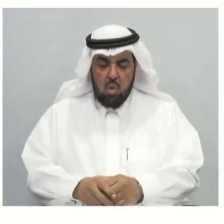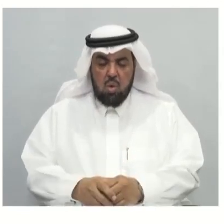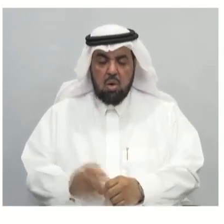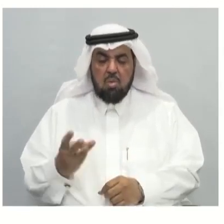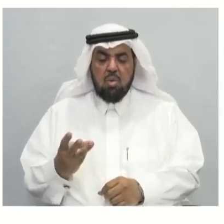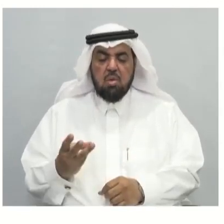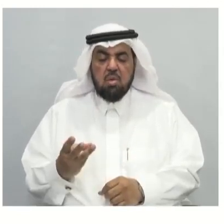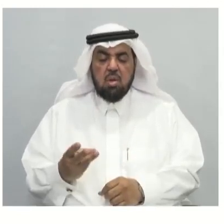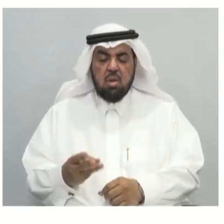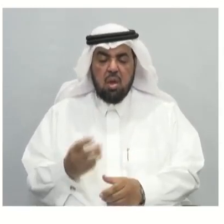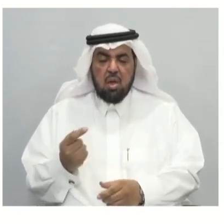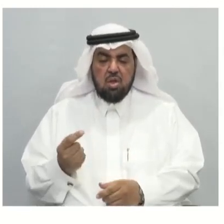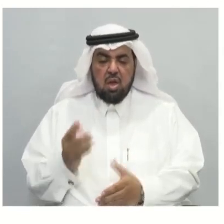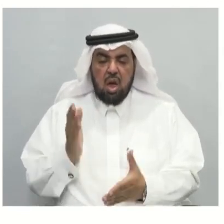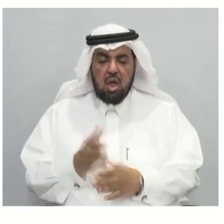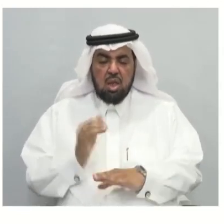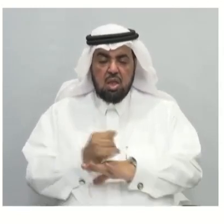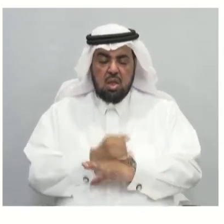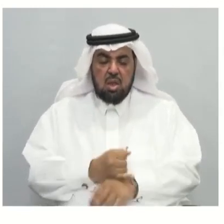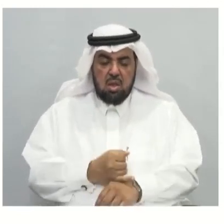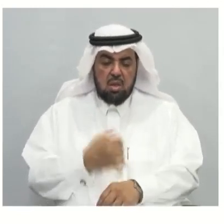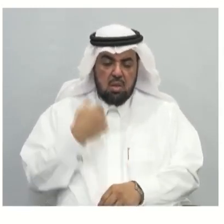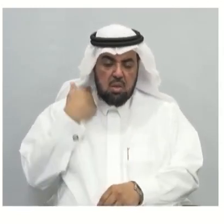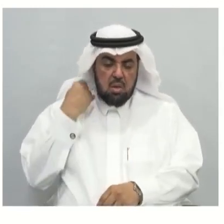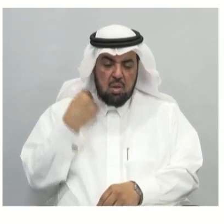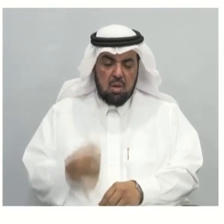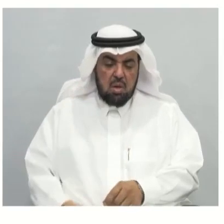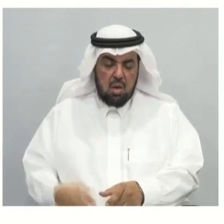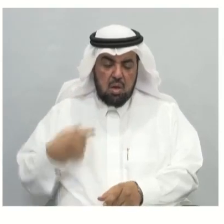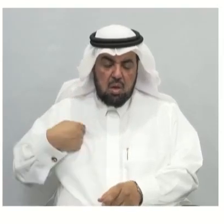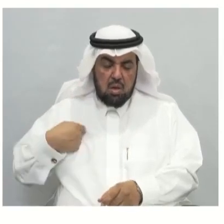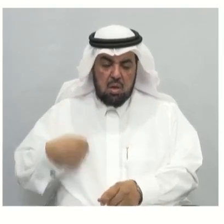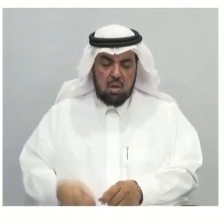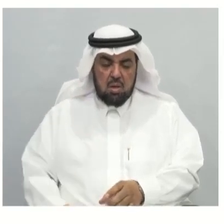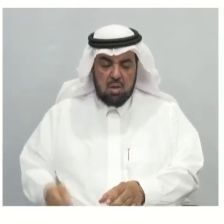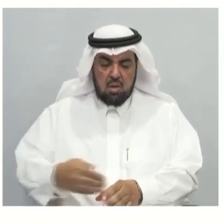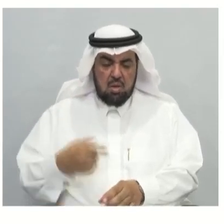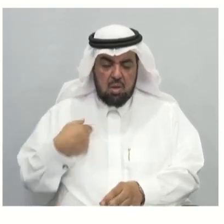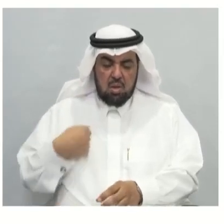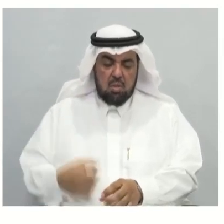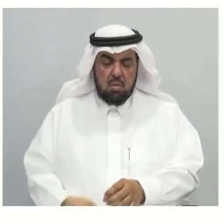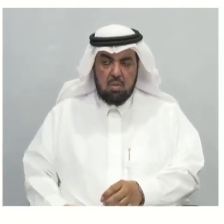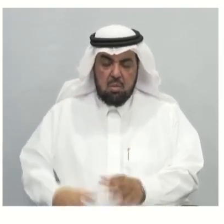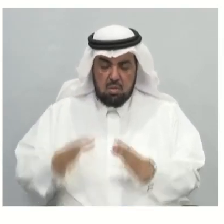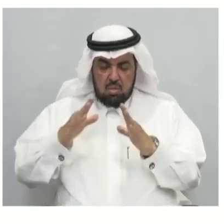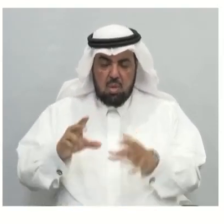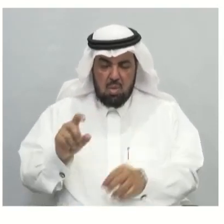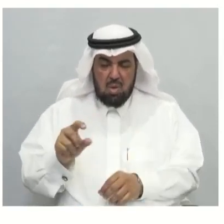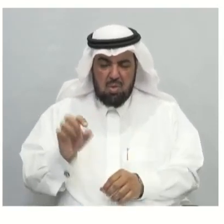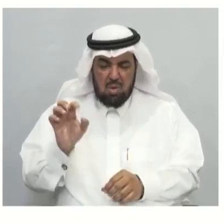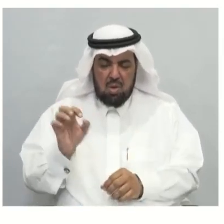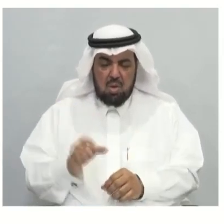ثلاث اجزاء اساسيه الجزء الاول هو الاسم يتم فيه اضافه التحيه ب بحيث تكون مختصره